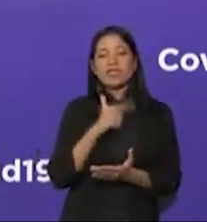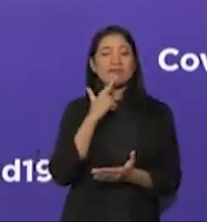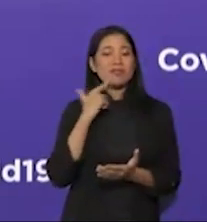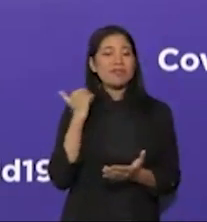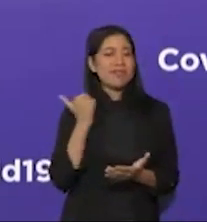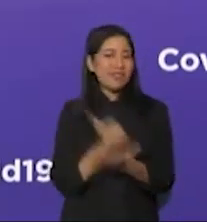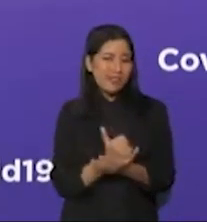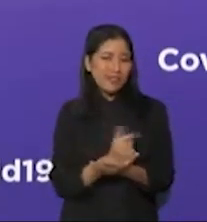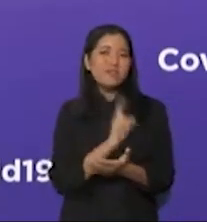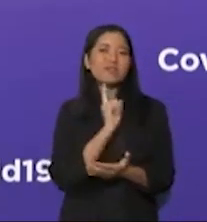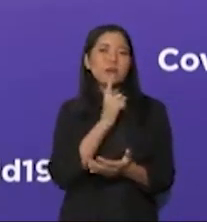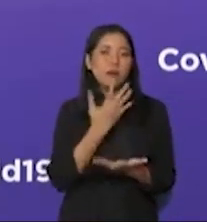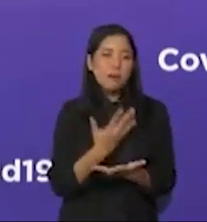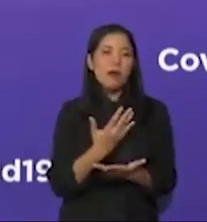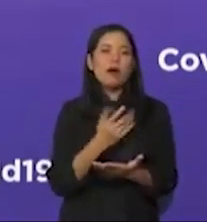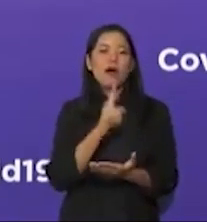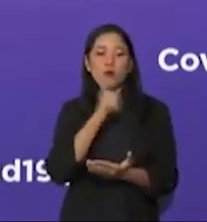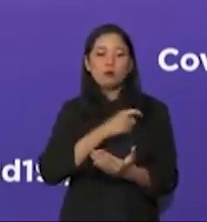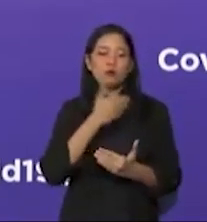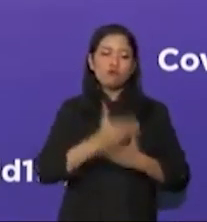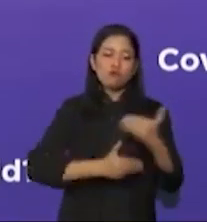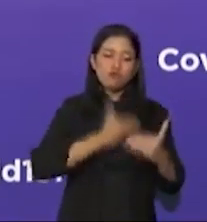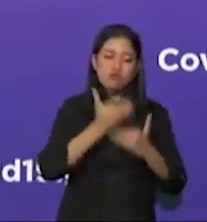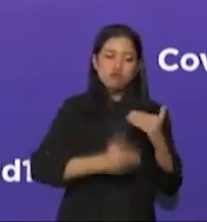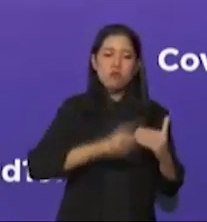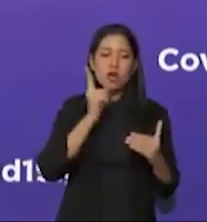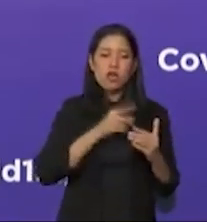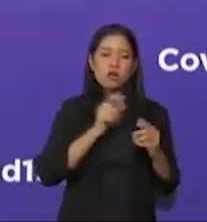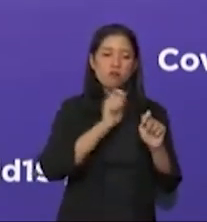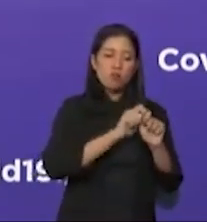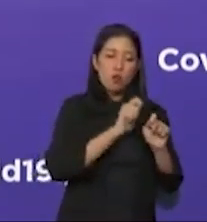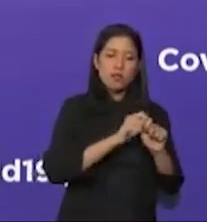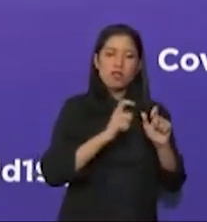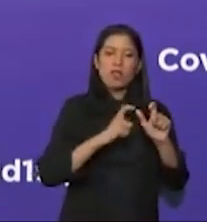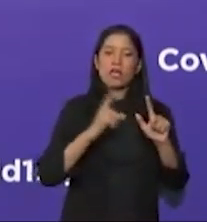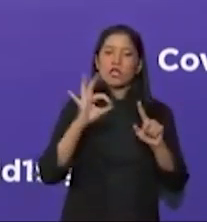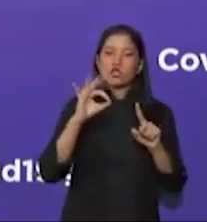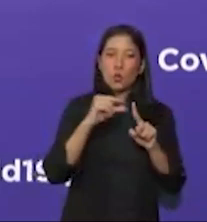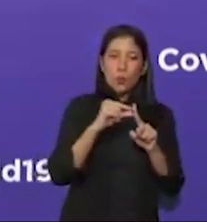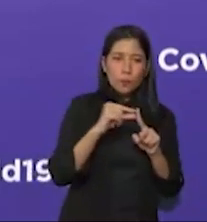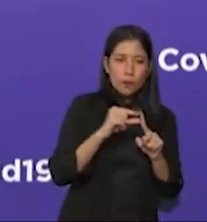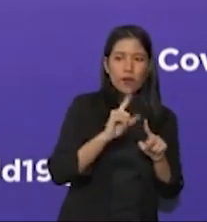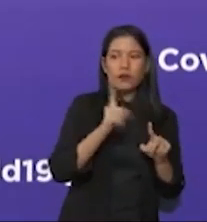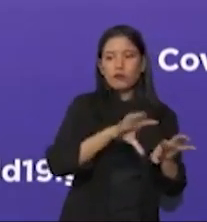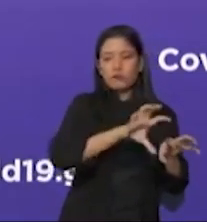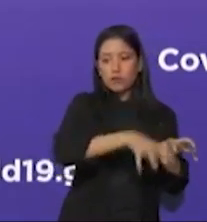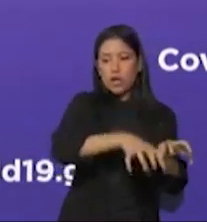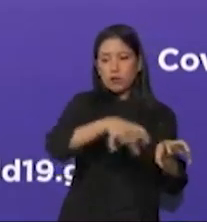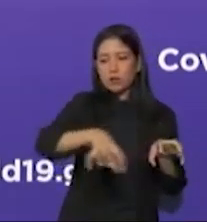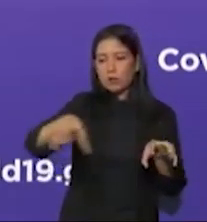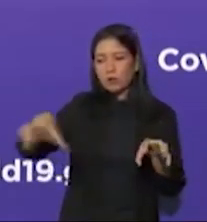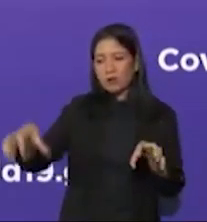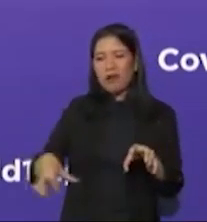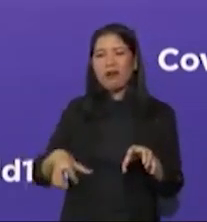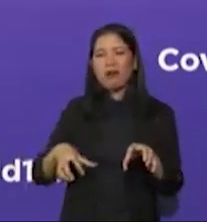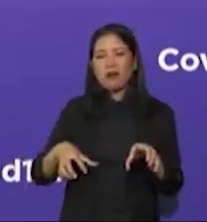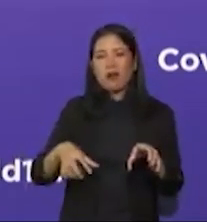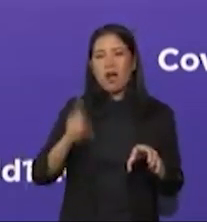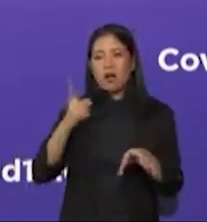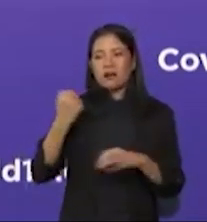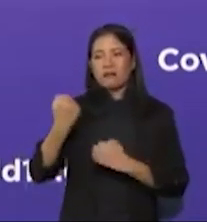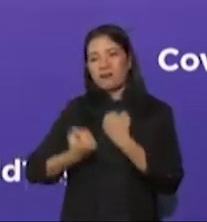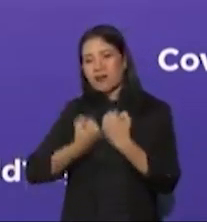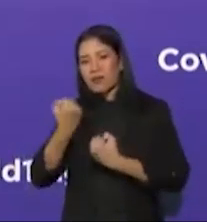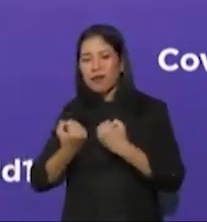yang akan dilakukan kegiatan kembali dan kemudian harus dilakukan sosialisasi